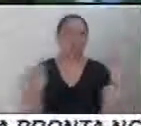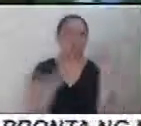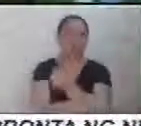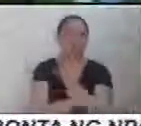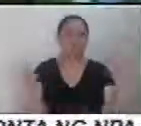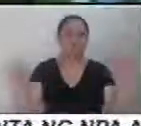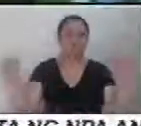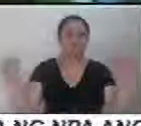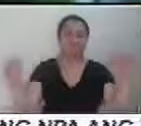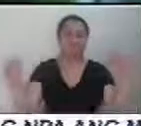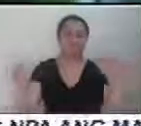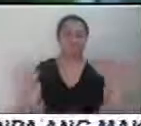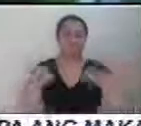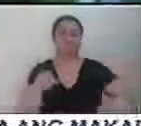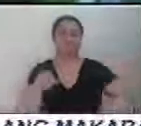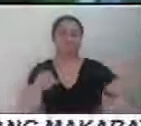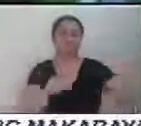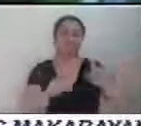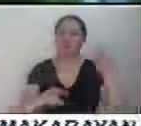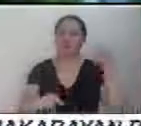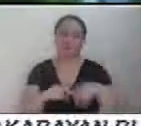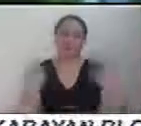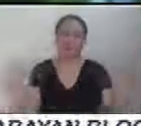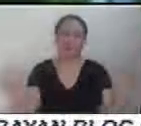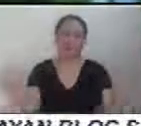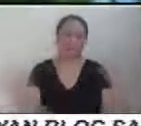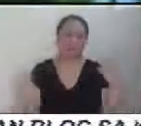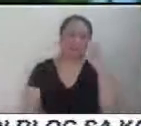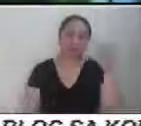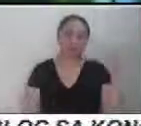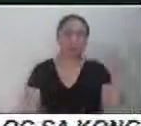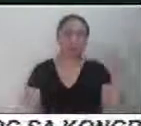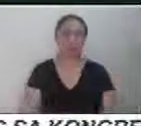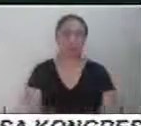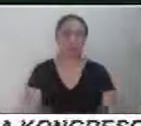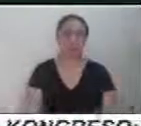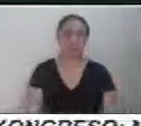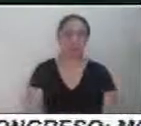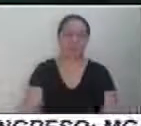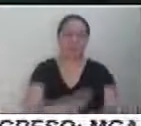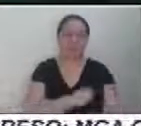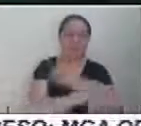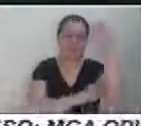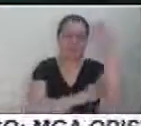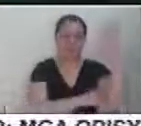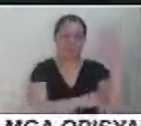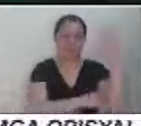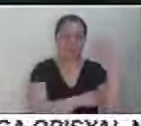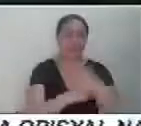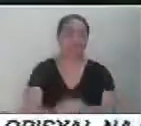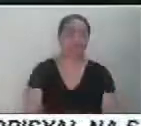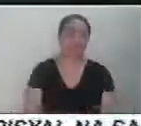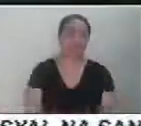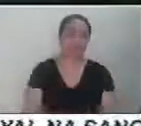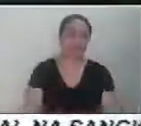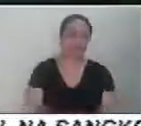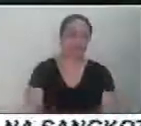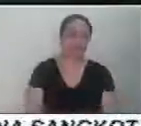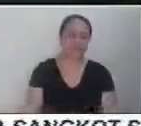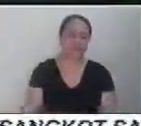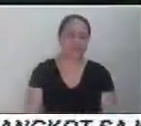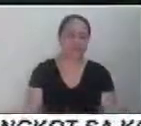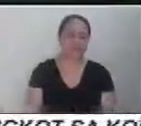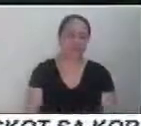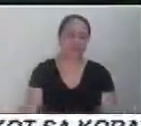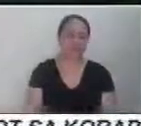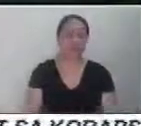paano magsimula muli. Sa kabila nito, ikinatuwa pa rin niya na walang nasaktan o nasawi sa kanya mga kaanak. Salamat